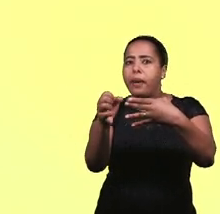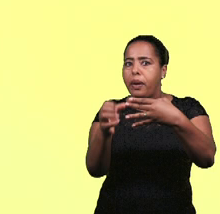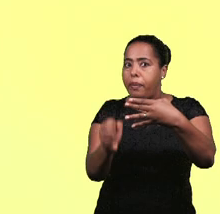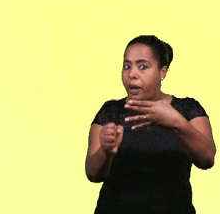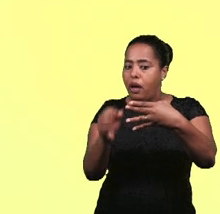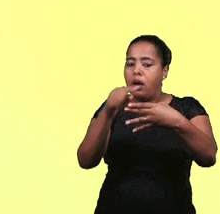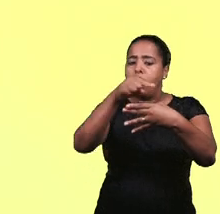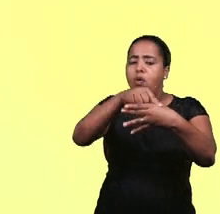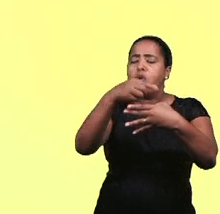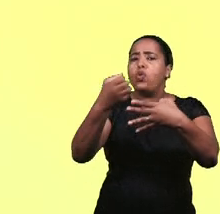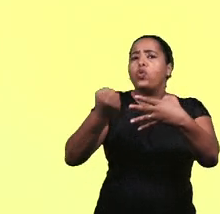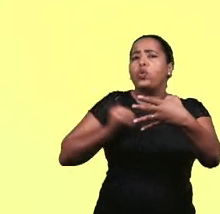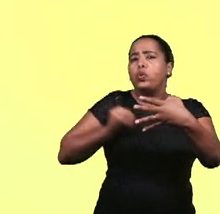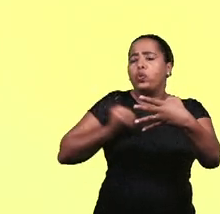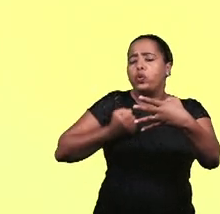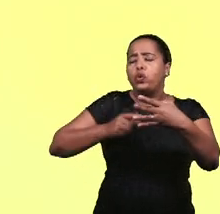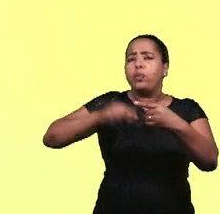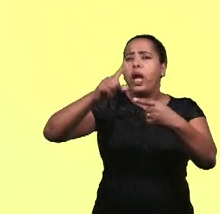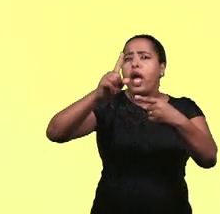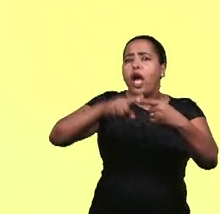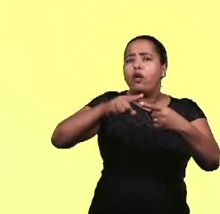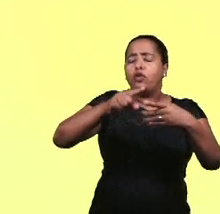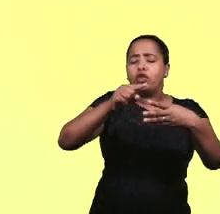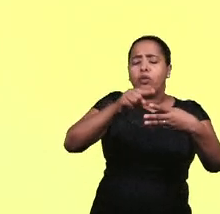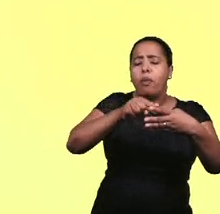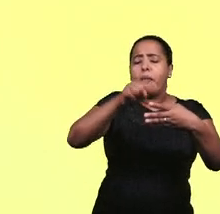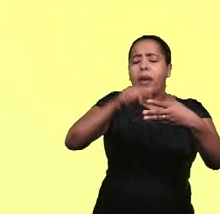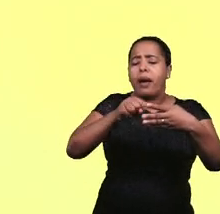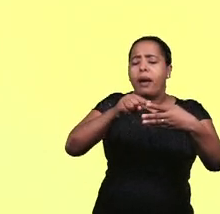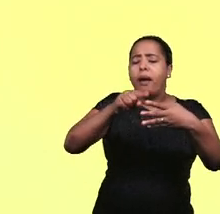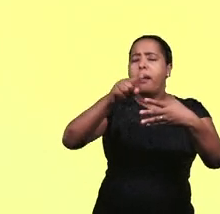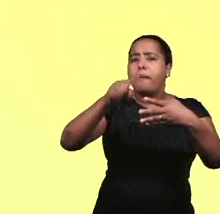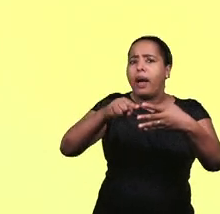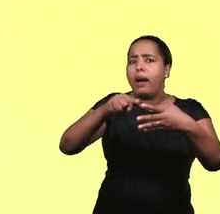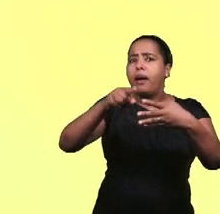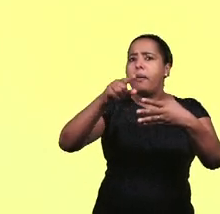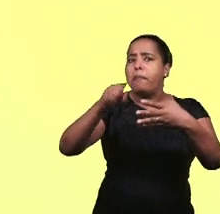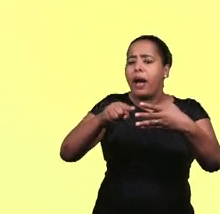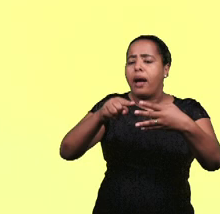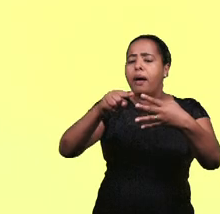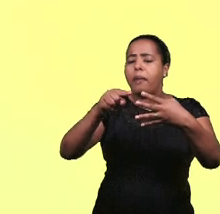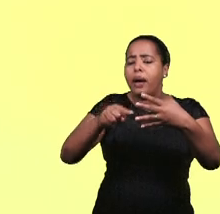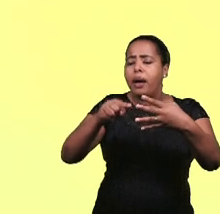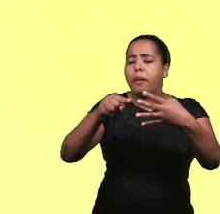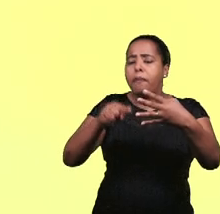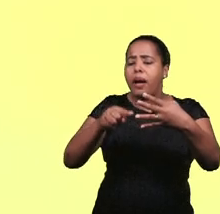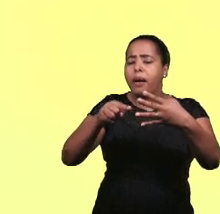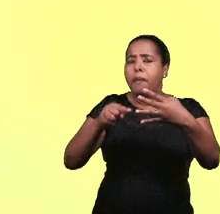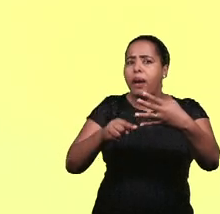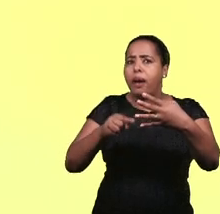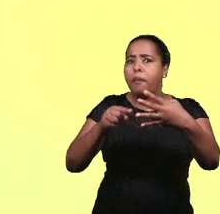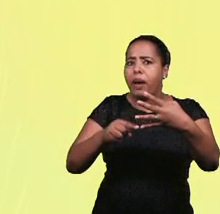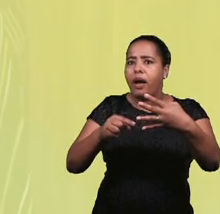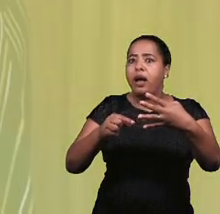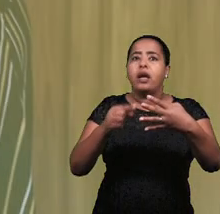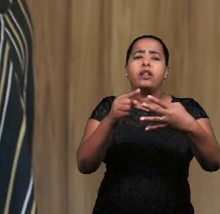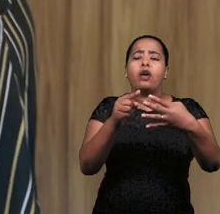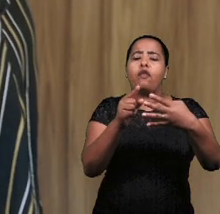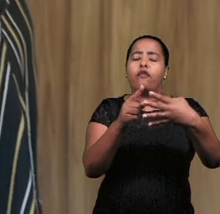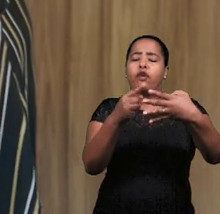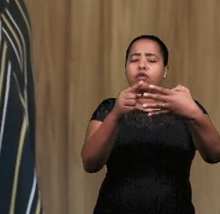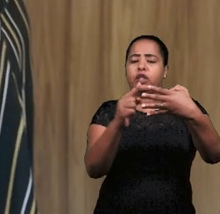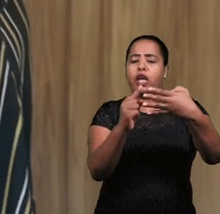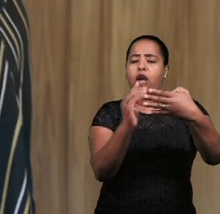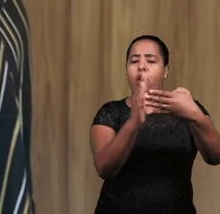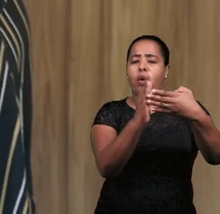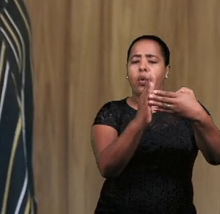les chiffres ici, c'est le type de rythme. Ici, le rythme, c'est de